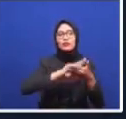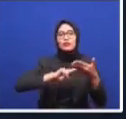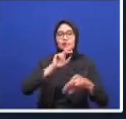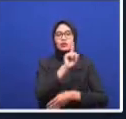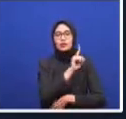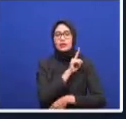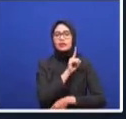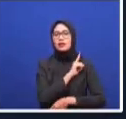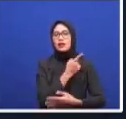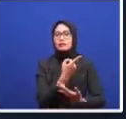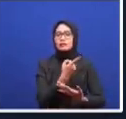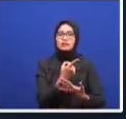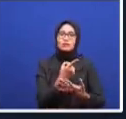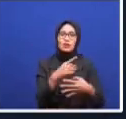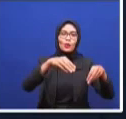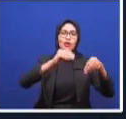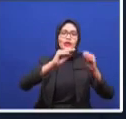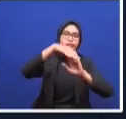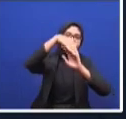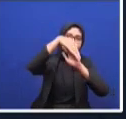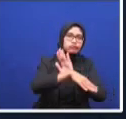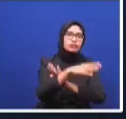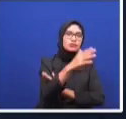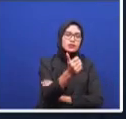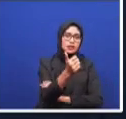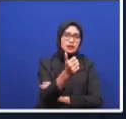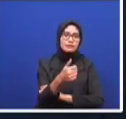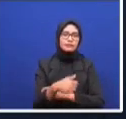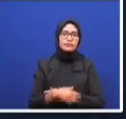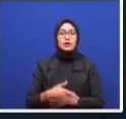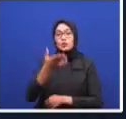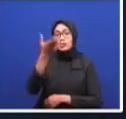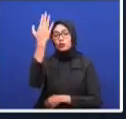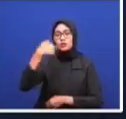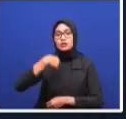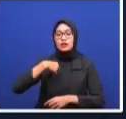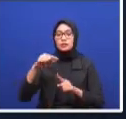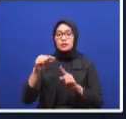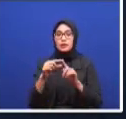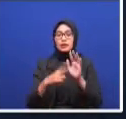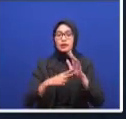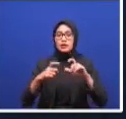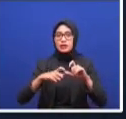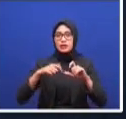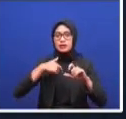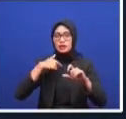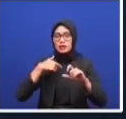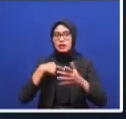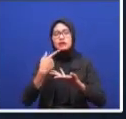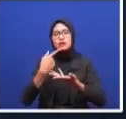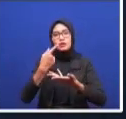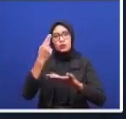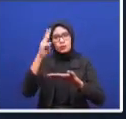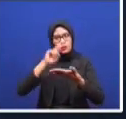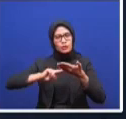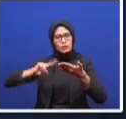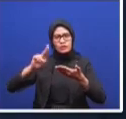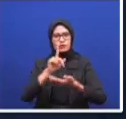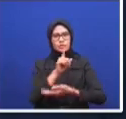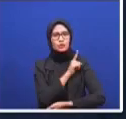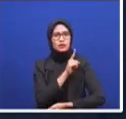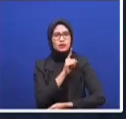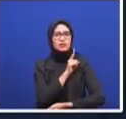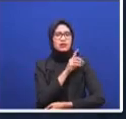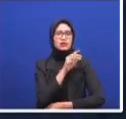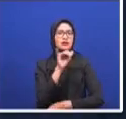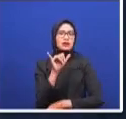sebenarnya di zaman saya dulu ketika saya menjadi PNS, saya itu swasta penuh, dosen perguruan tinggi swasta, tapi waktu